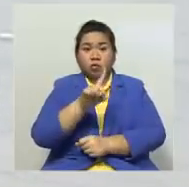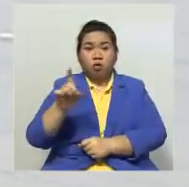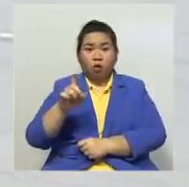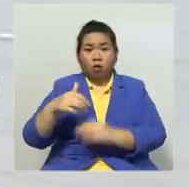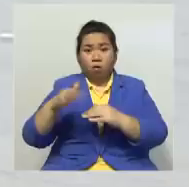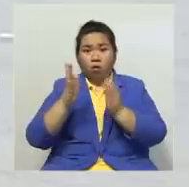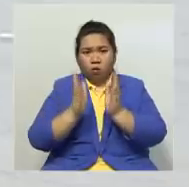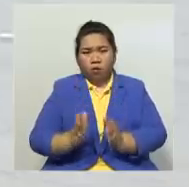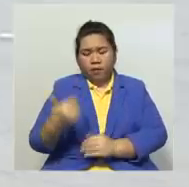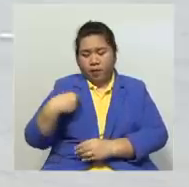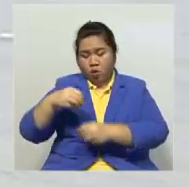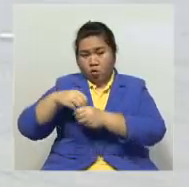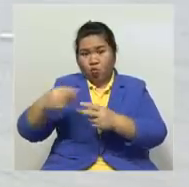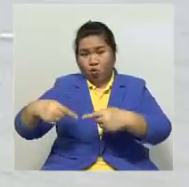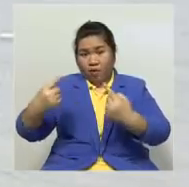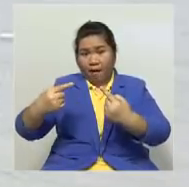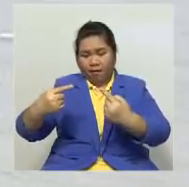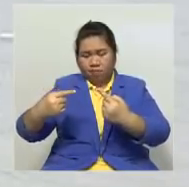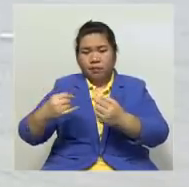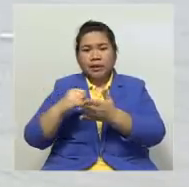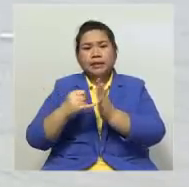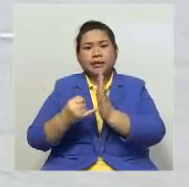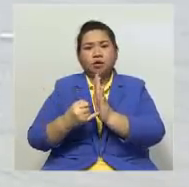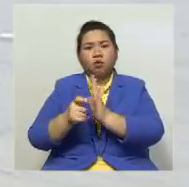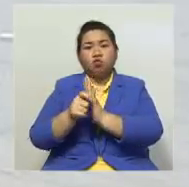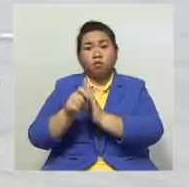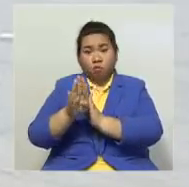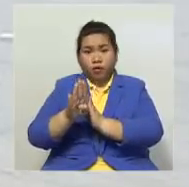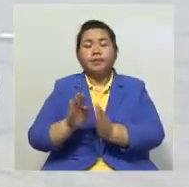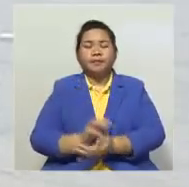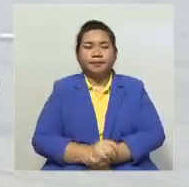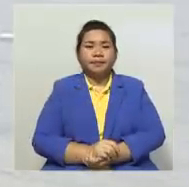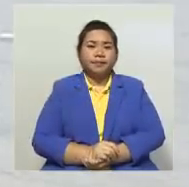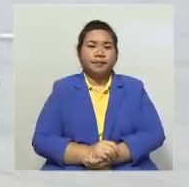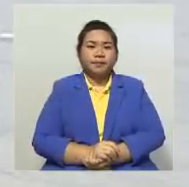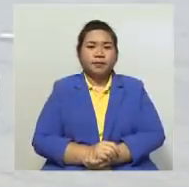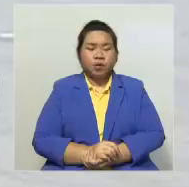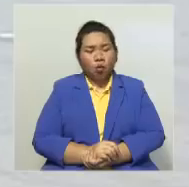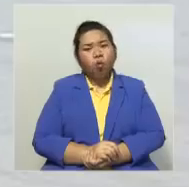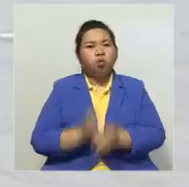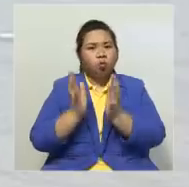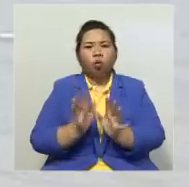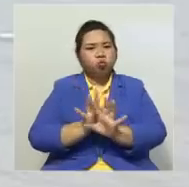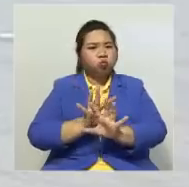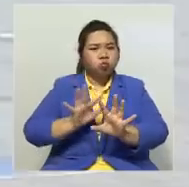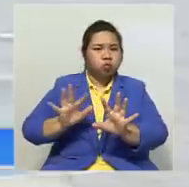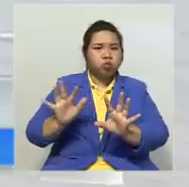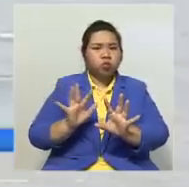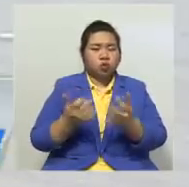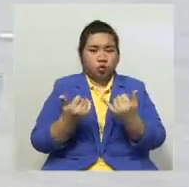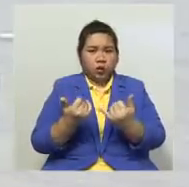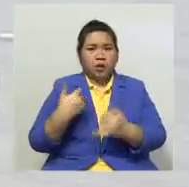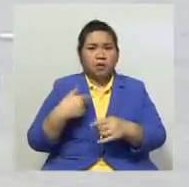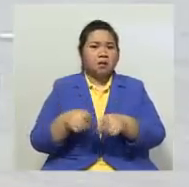ากรช่องเม็กหรือว่าด่านพรมแดนช่องเม็กที่อำเภอสิรินธรจังหวัดอุบลราชธานีเมื่อวานนี้คึกคักนะคะแล้วก็วันนี้ค่ะยัง